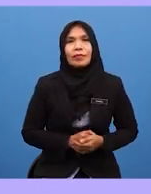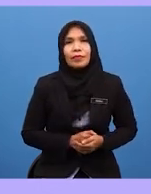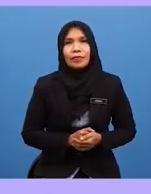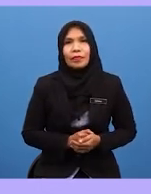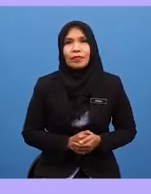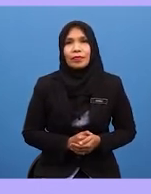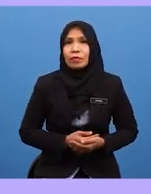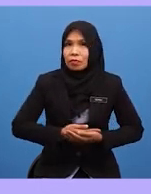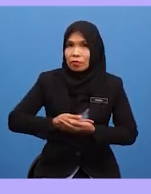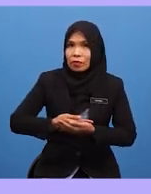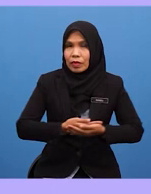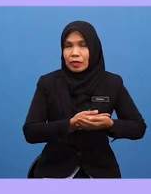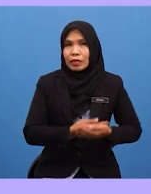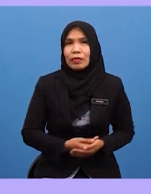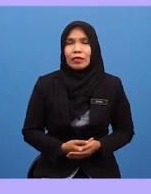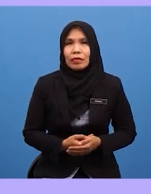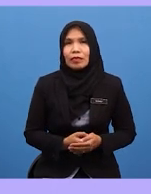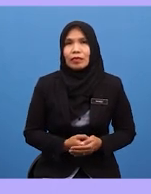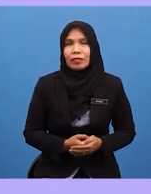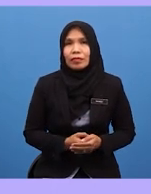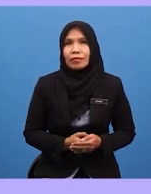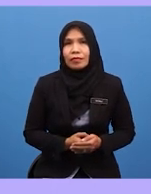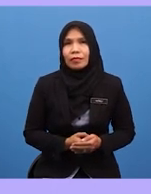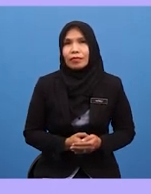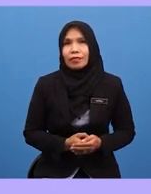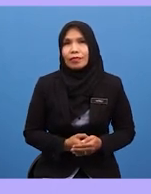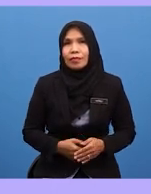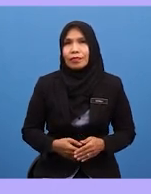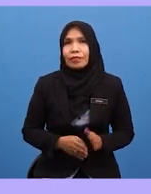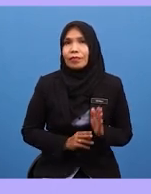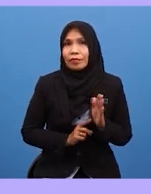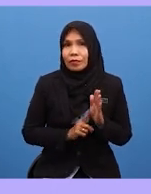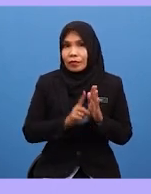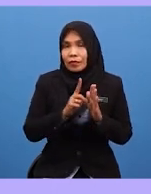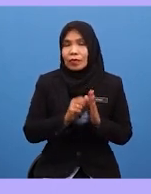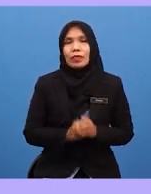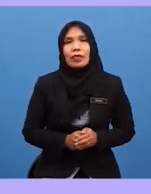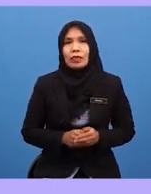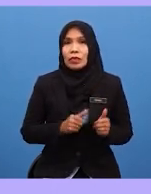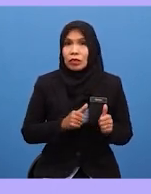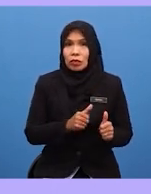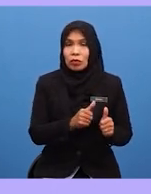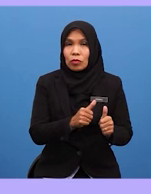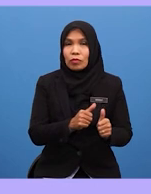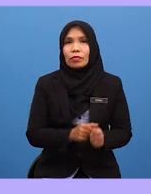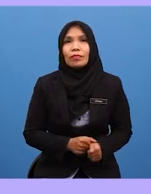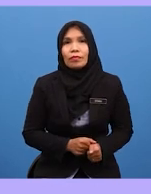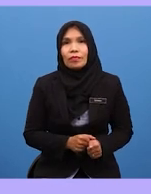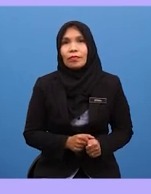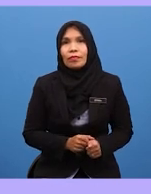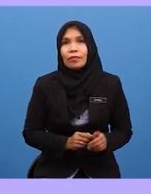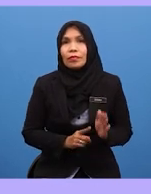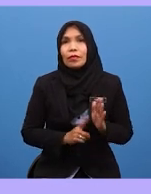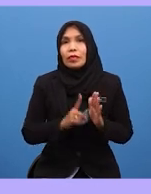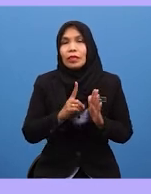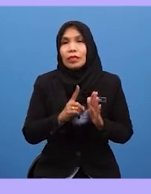Pertumbuhan bayi meningkat mengikut kadar eksponen, iaitu dengan kadar tinggi